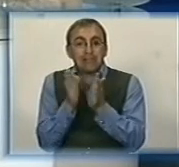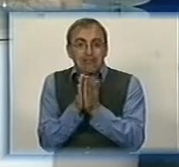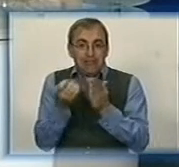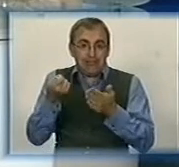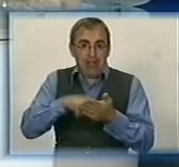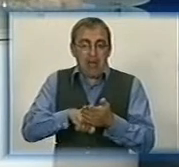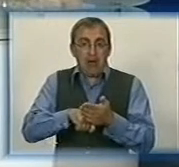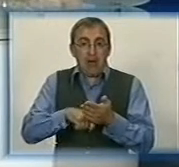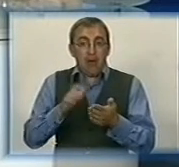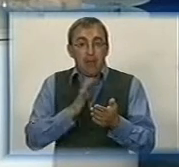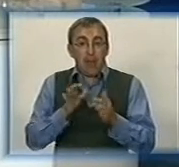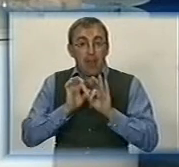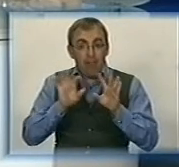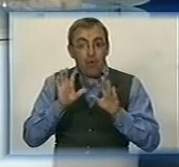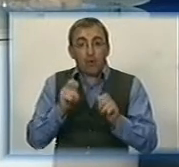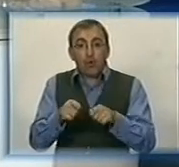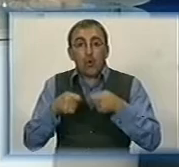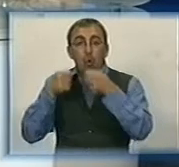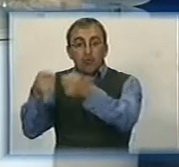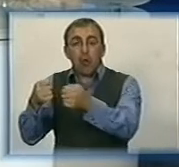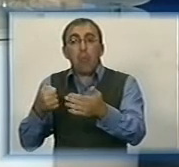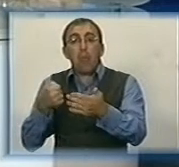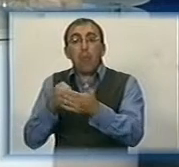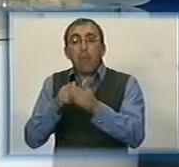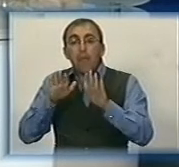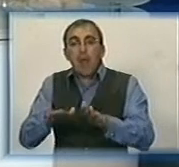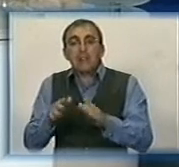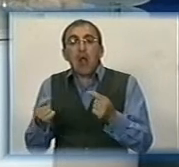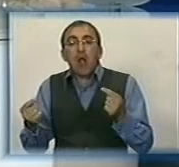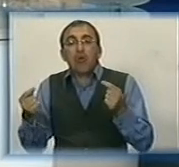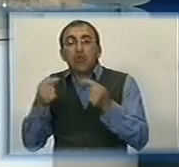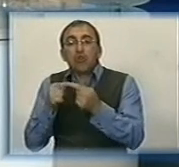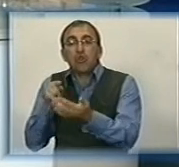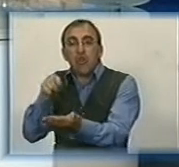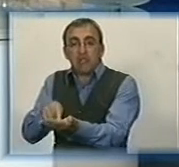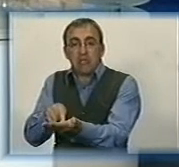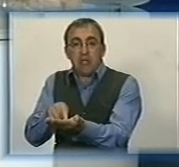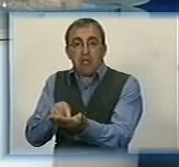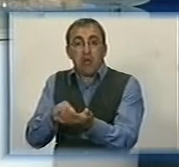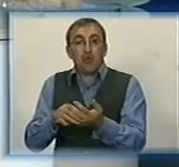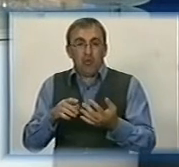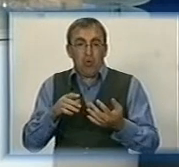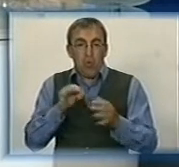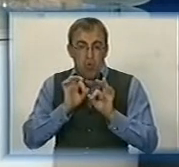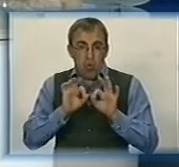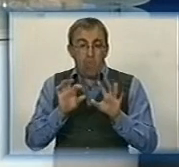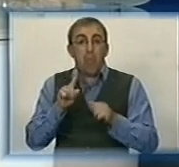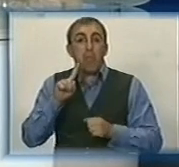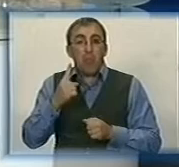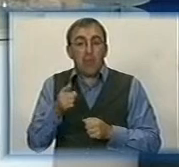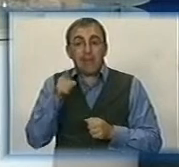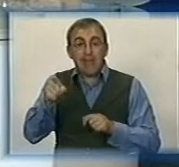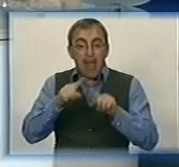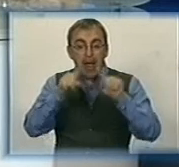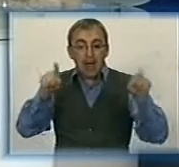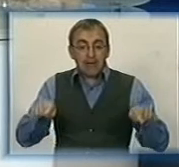для того, чтобы, естественно, доставить по месту назначения. Ну, собственно говоря, почему те листы,